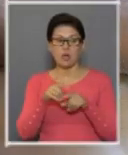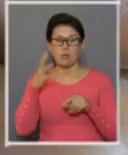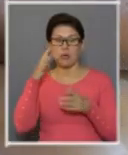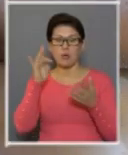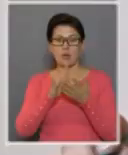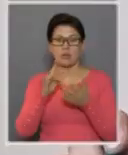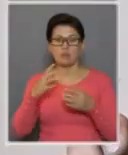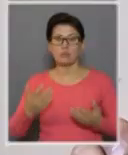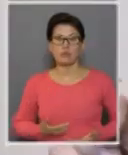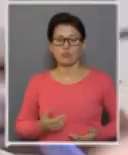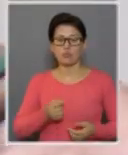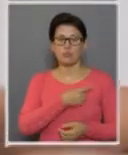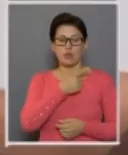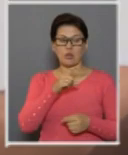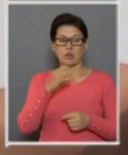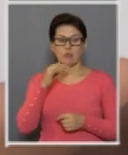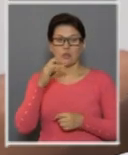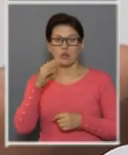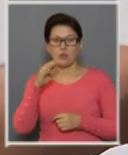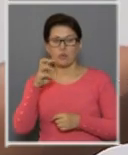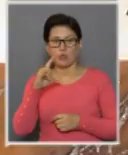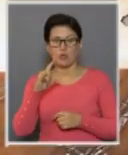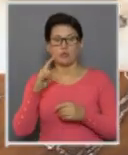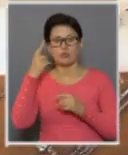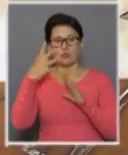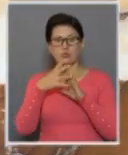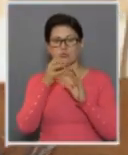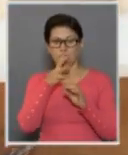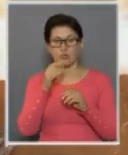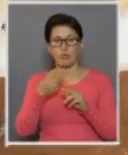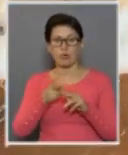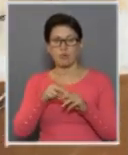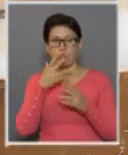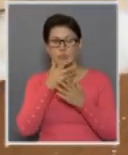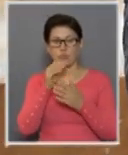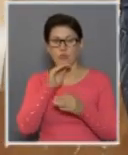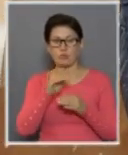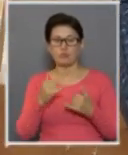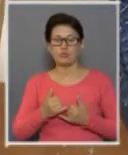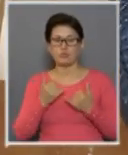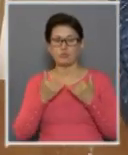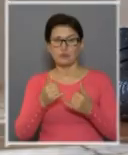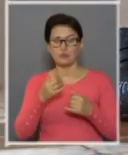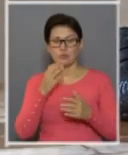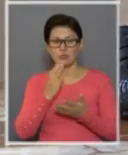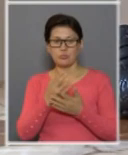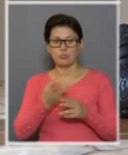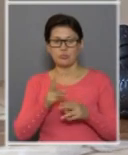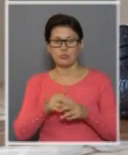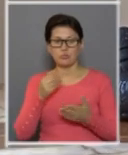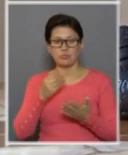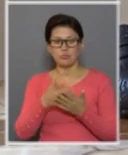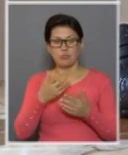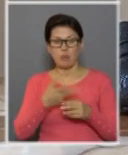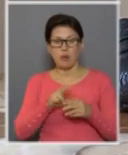Алматы қаласының тұрғыны шебер Берікжан Шораулы жақсы түсінеді. Сол себептен де ол өз кәсібіне құрметпен қарайды. Яғни заманауи